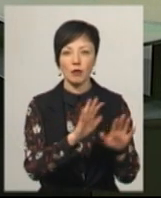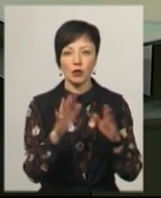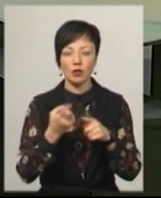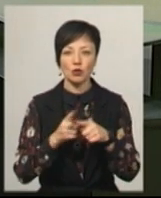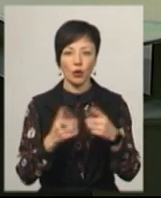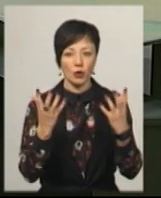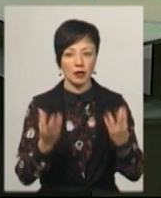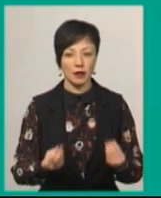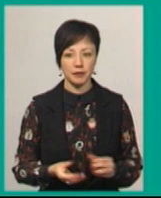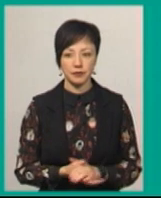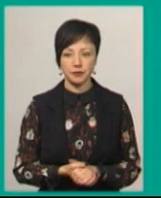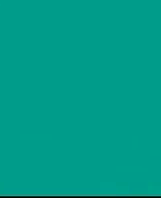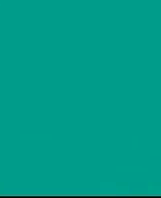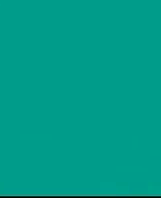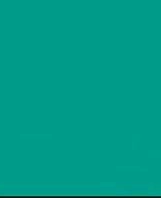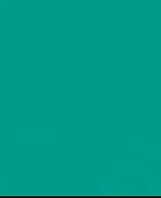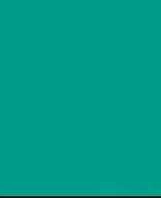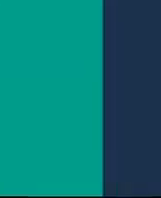цього дня.